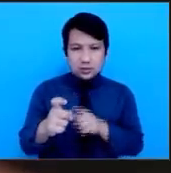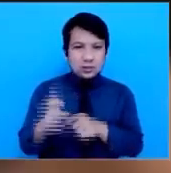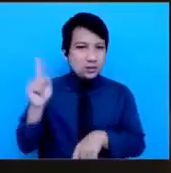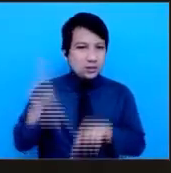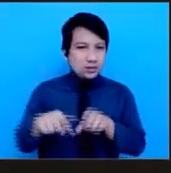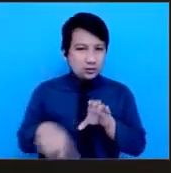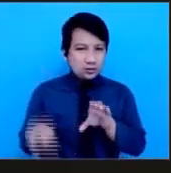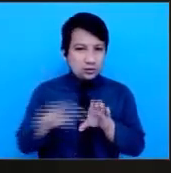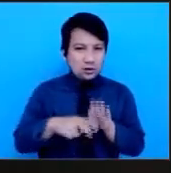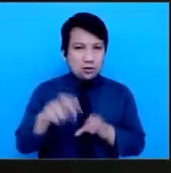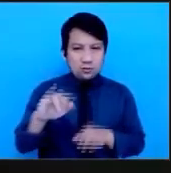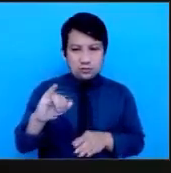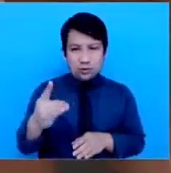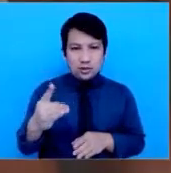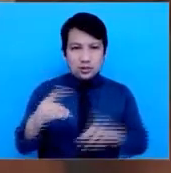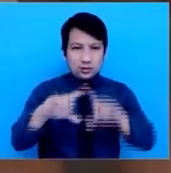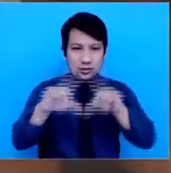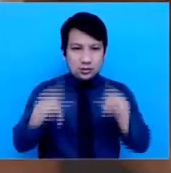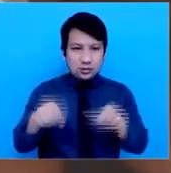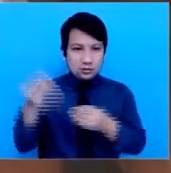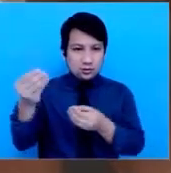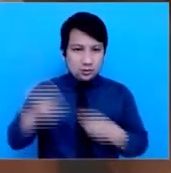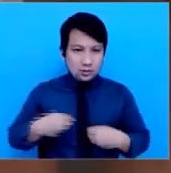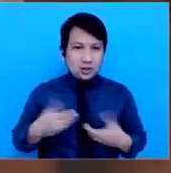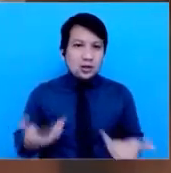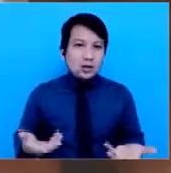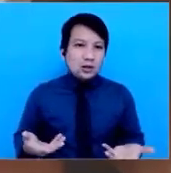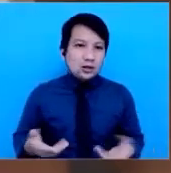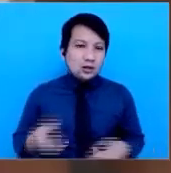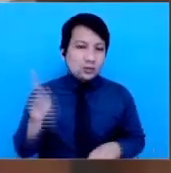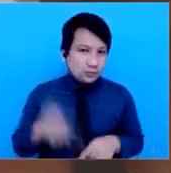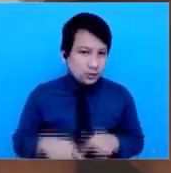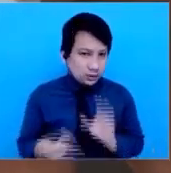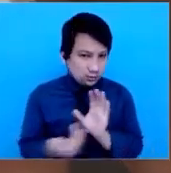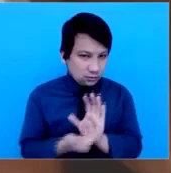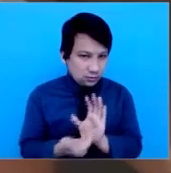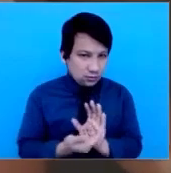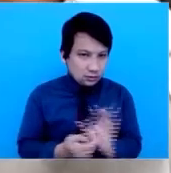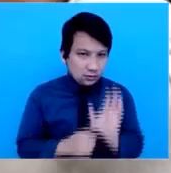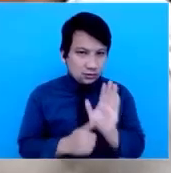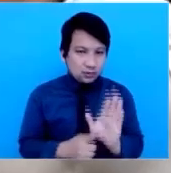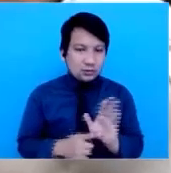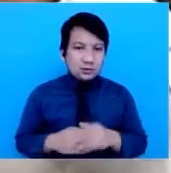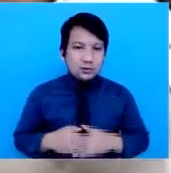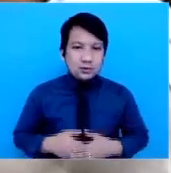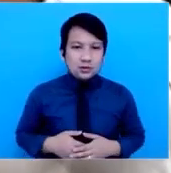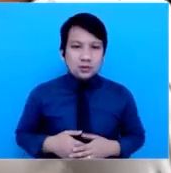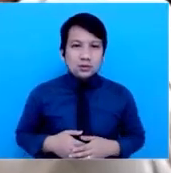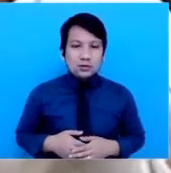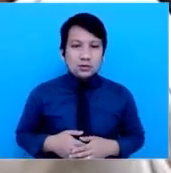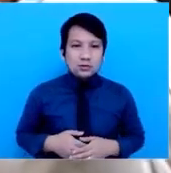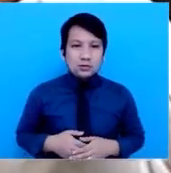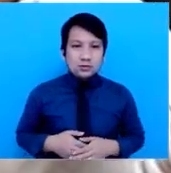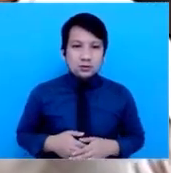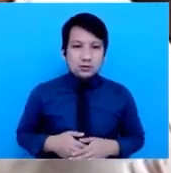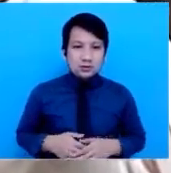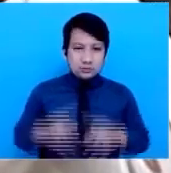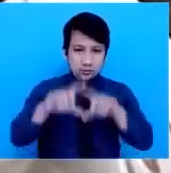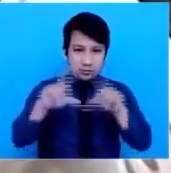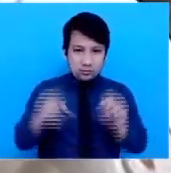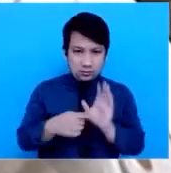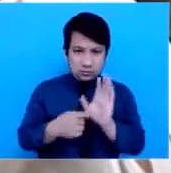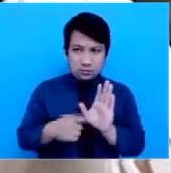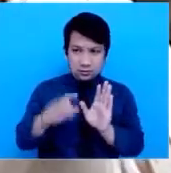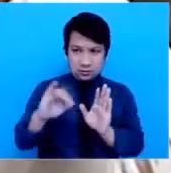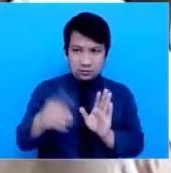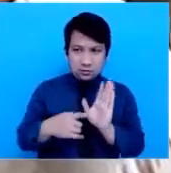kasi nabigay daw ng Bukidnon LGU. Hindi raw pala kinikilala. Dapat ibigay nila ang sakto na card